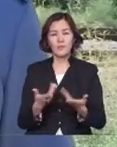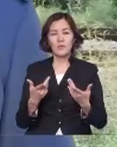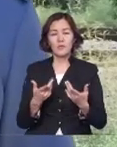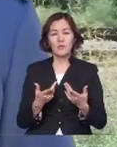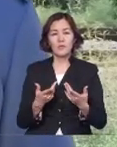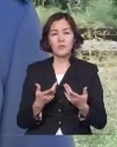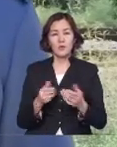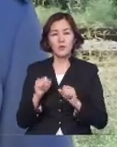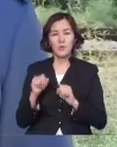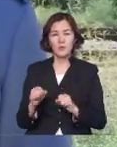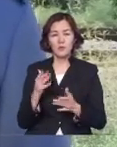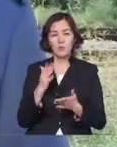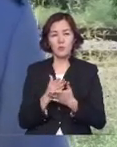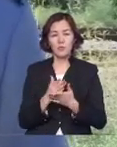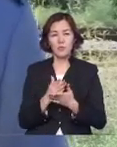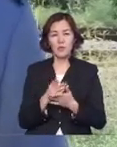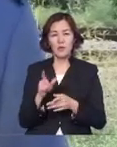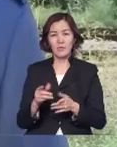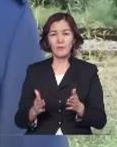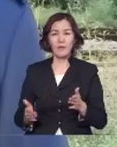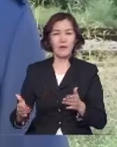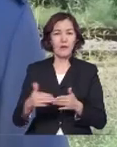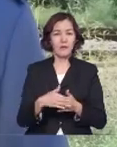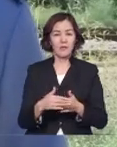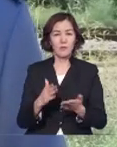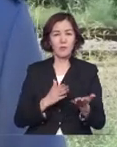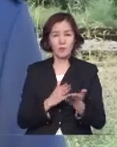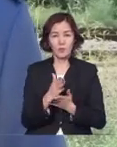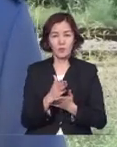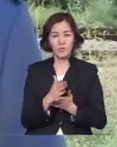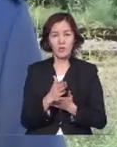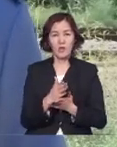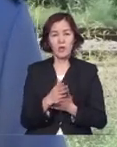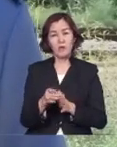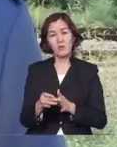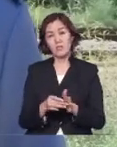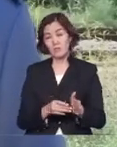жоқ. Кішкене қоршау болса, елдер айналып өтетін еді, арнайы өткелге апарып тіркеп қойған болса.